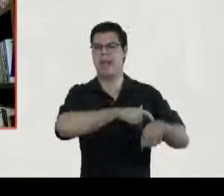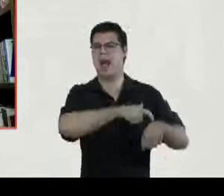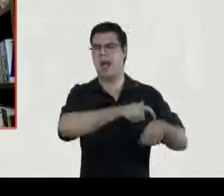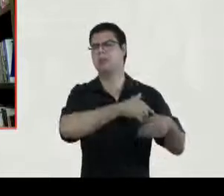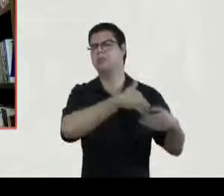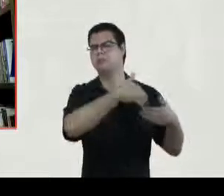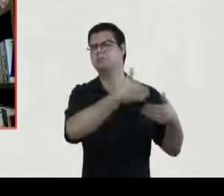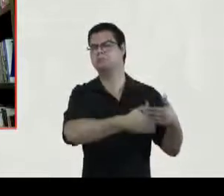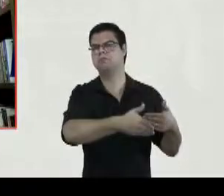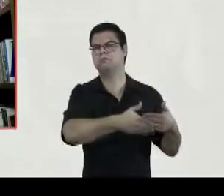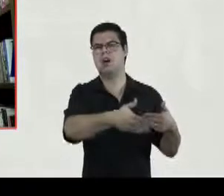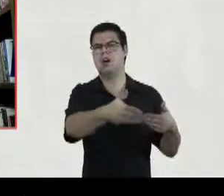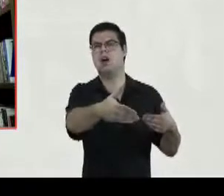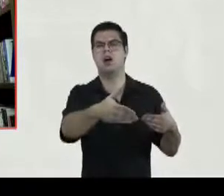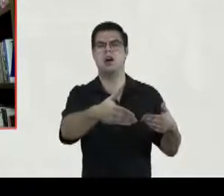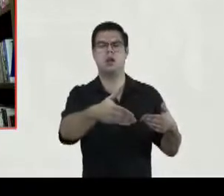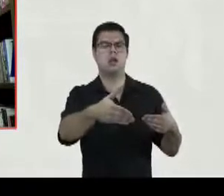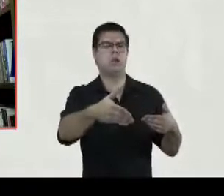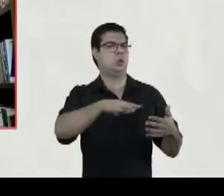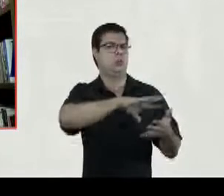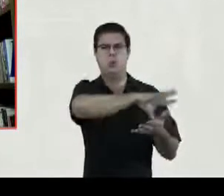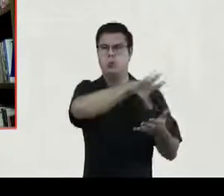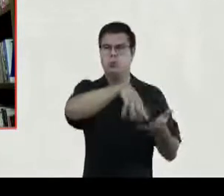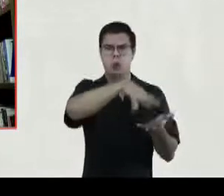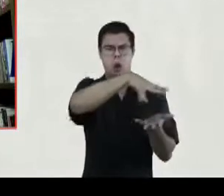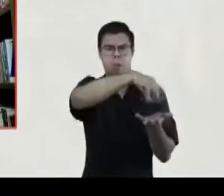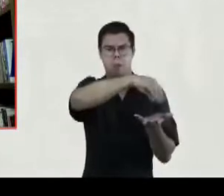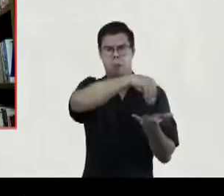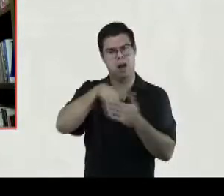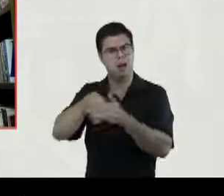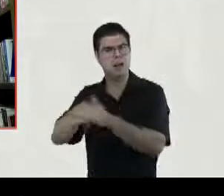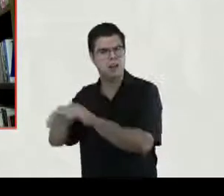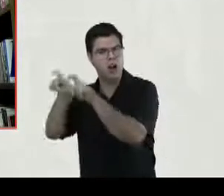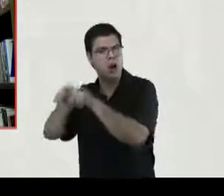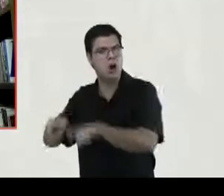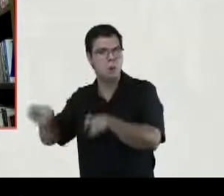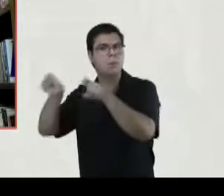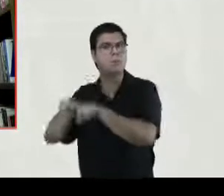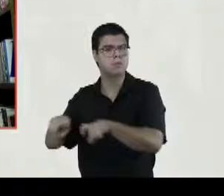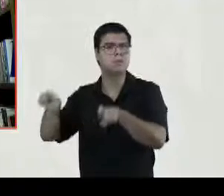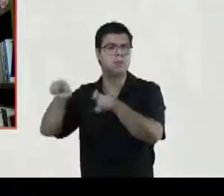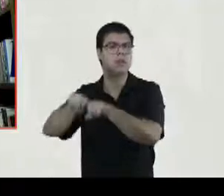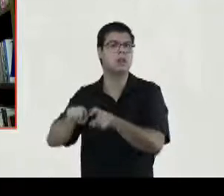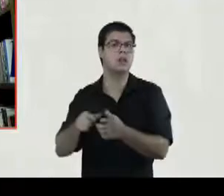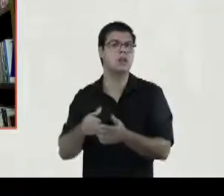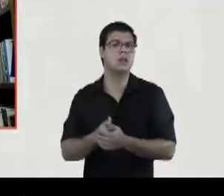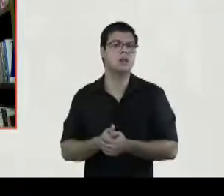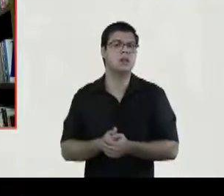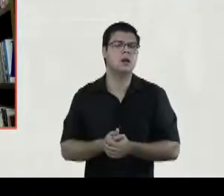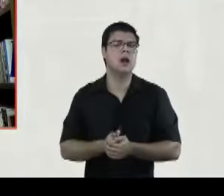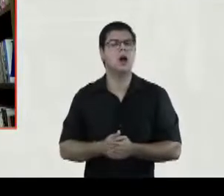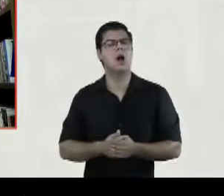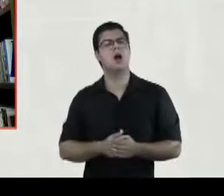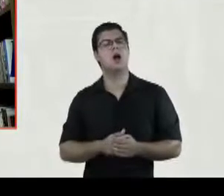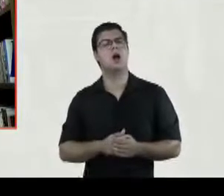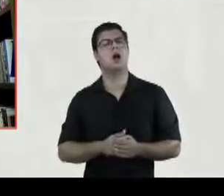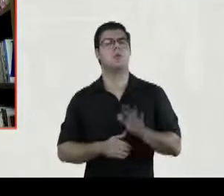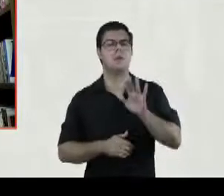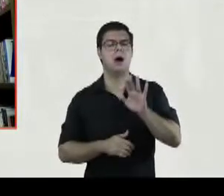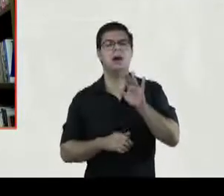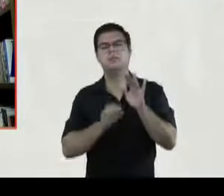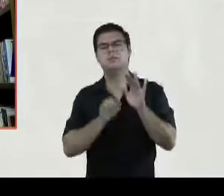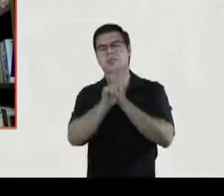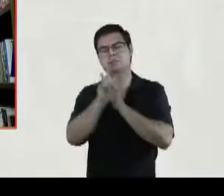digitalisiert hat. Und die Frage ist natürlich auch, ob man wirklich alles digitalisieren möchte.